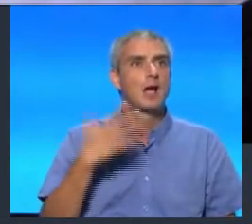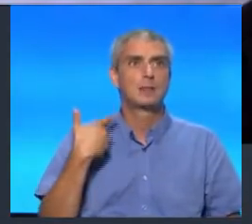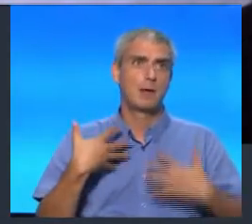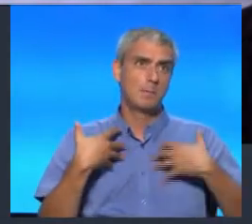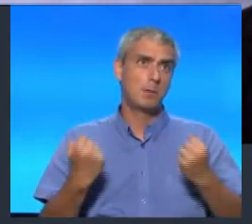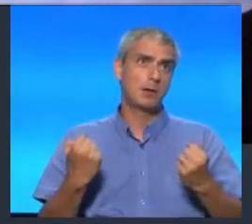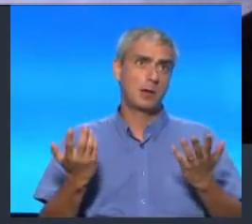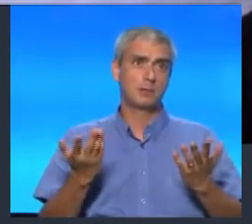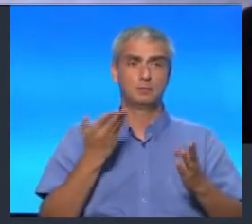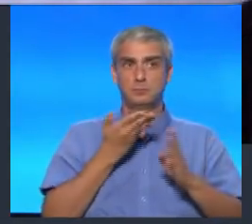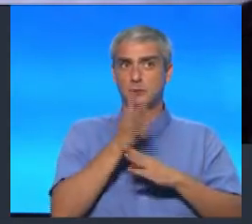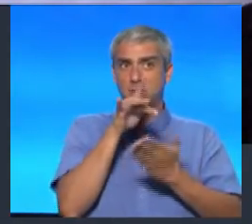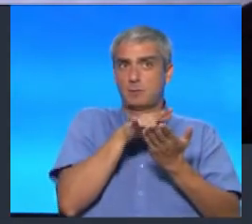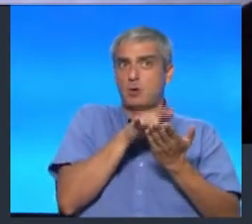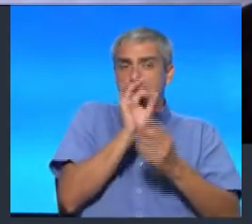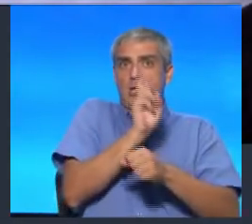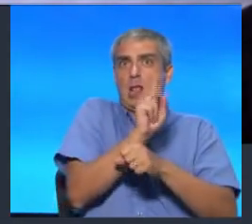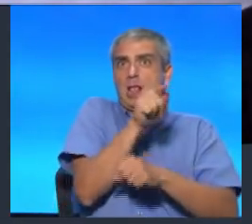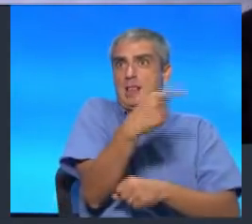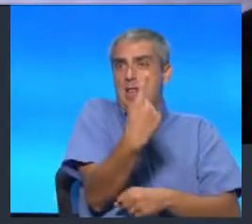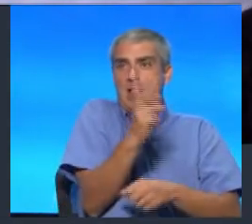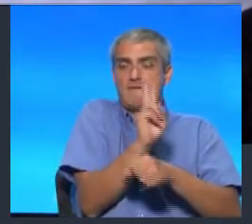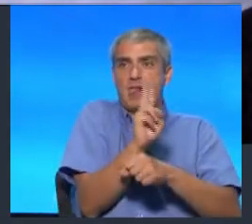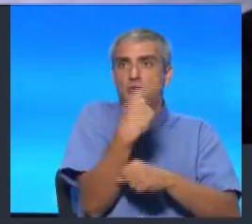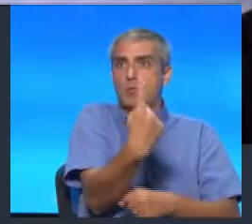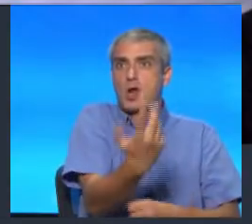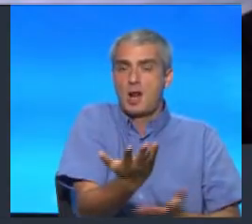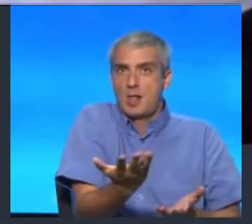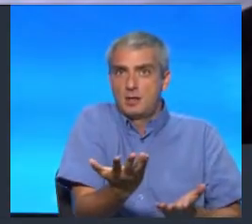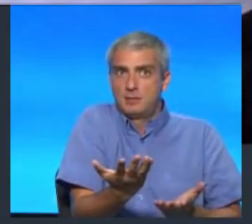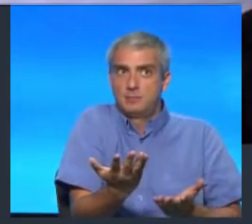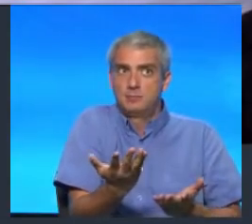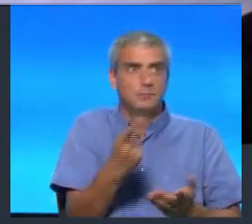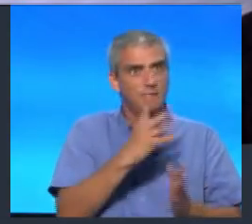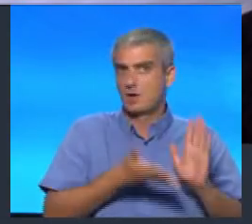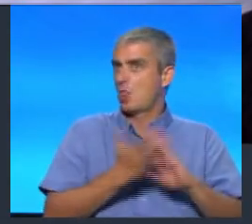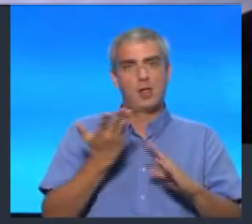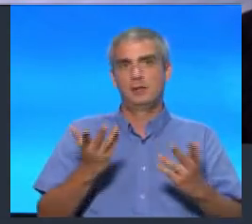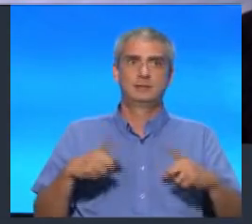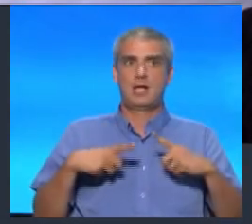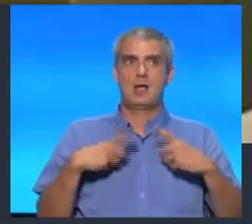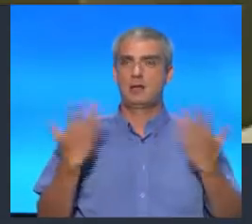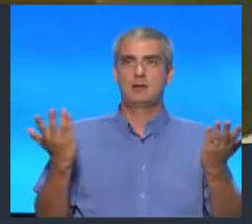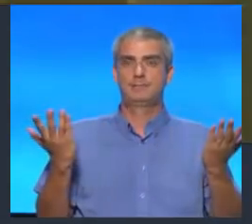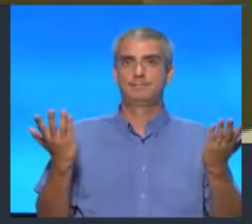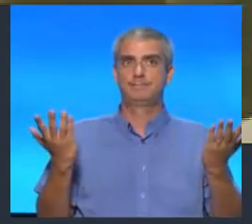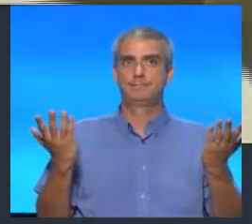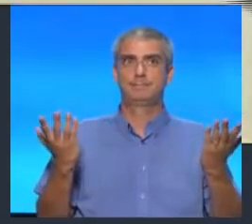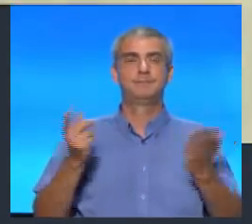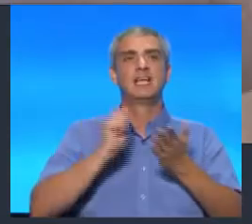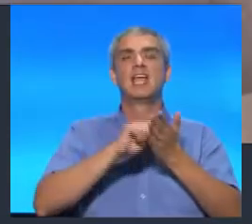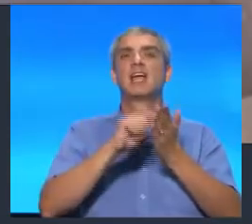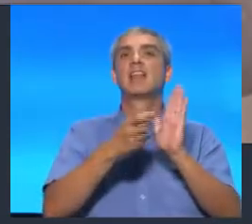הכל, נכנסה למקום שאמור להגן עליה ולשמור עליה, וממנו היא לא יצאה חיה, איך שאומרים. על פי כתב